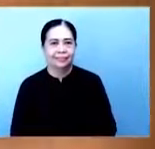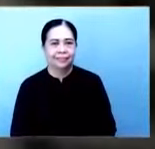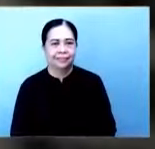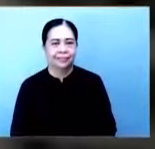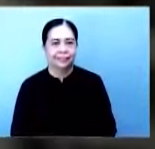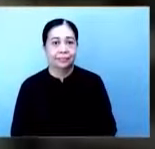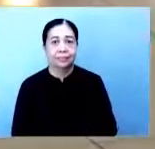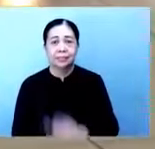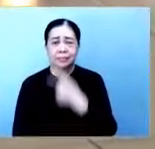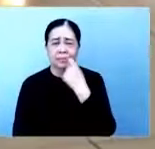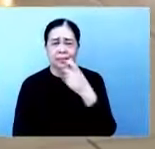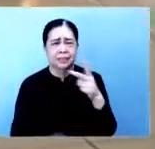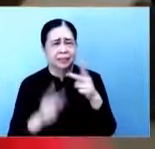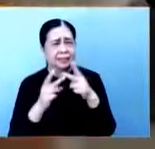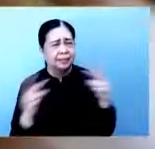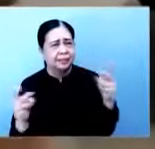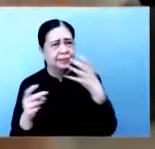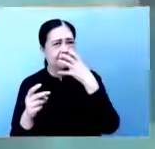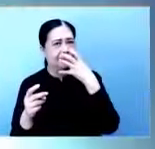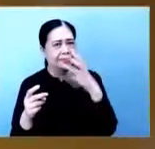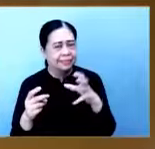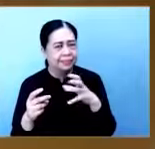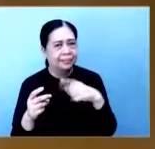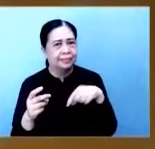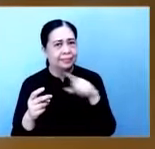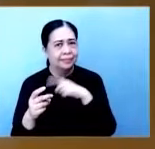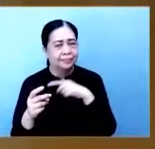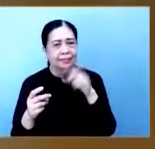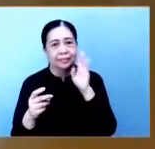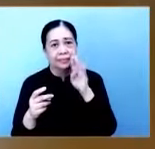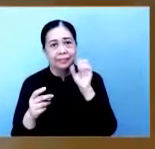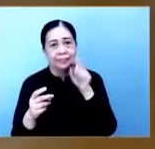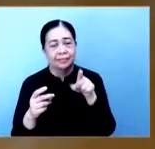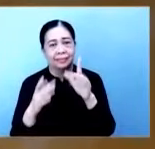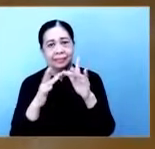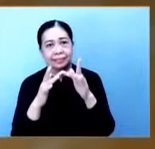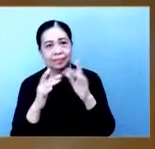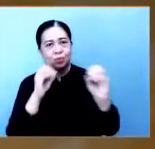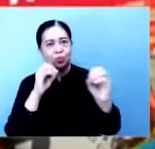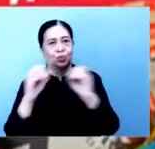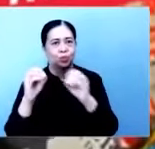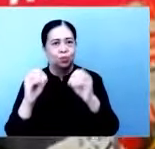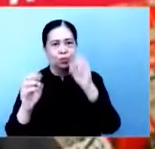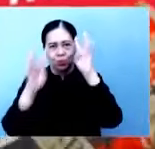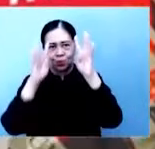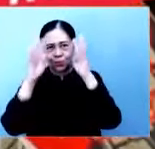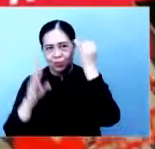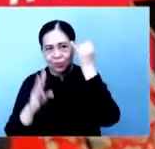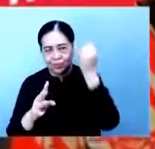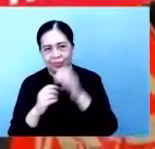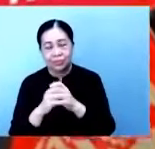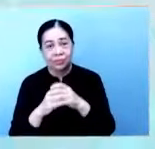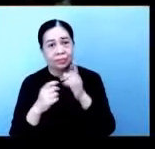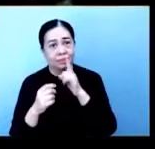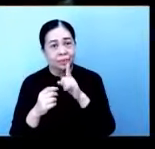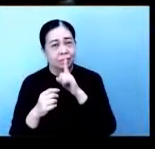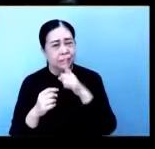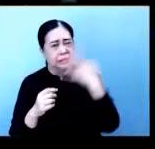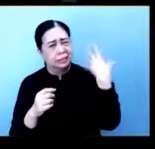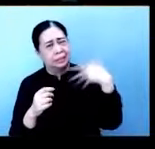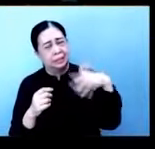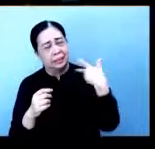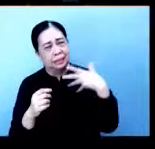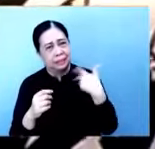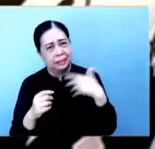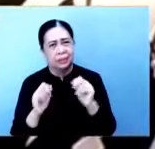Dahil sa sobrang init, ang ating mga kapatid online, kanya-kanyang gimmick. Ang panahon na maalinsangan, paano